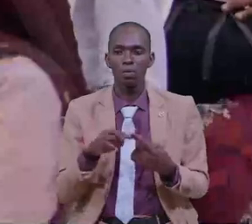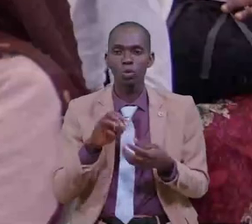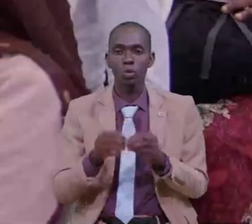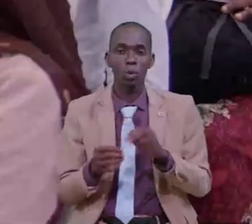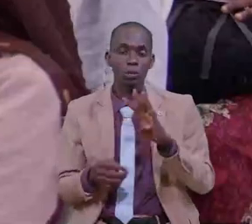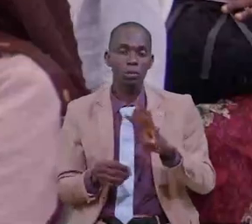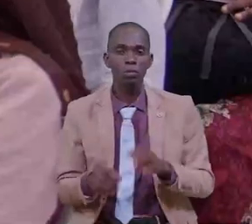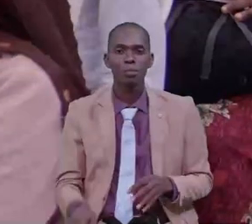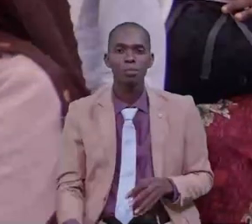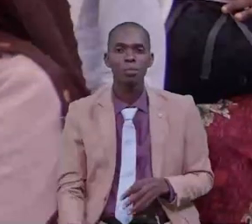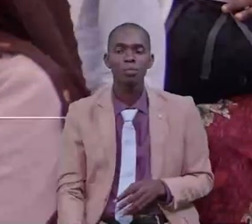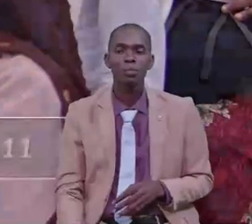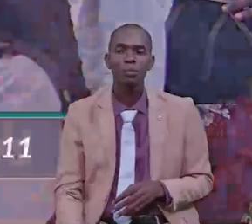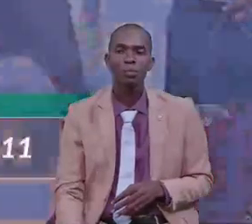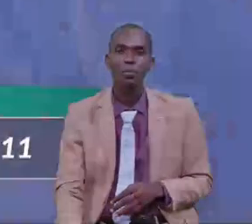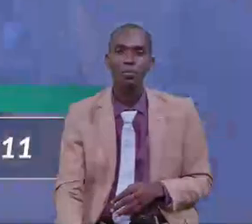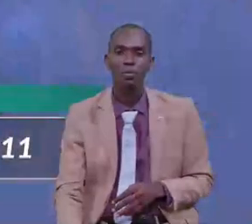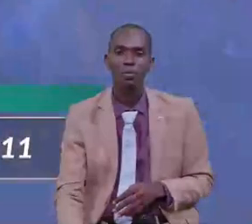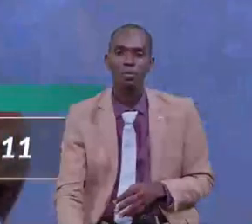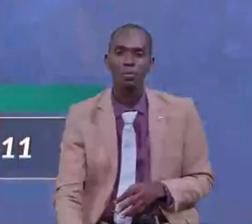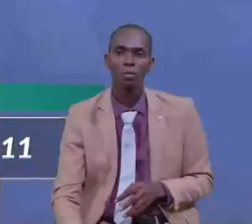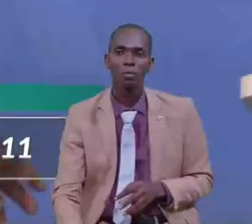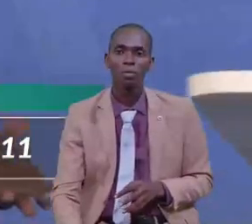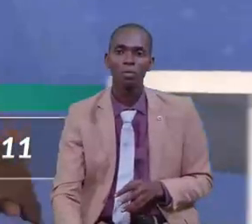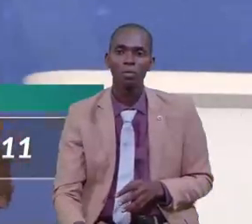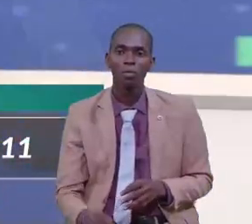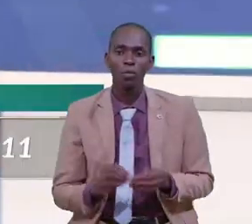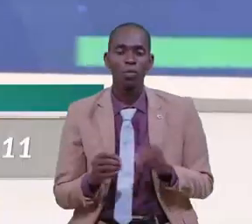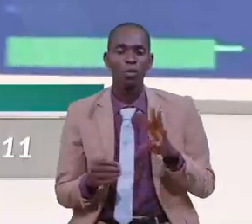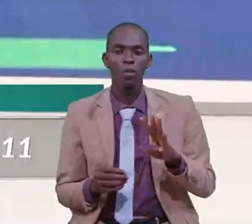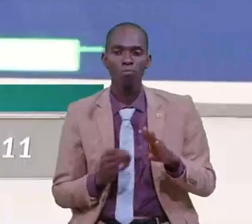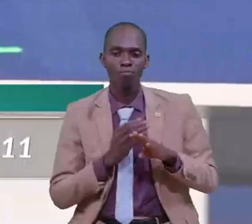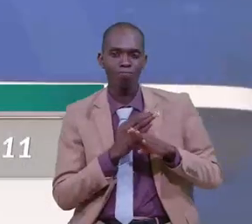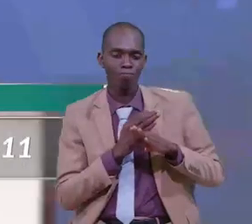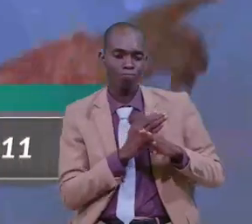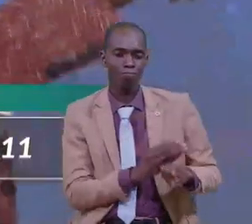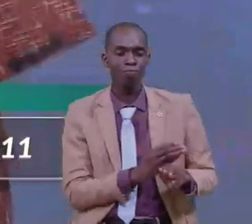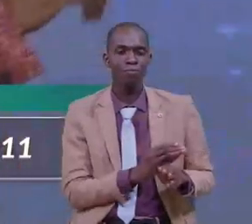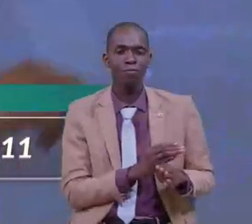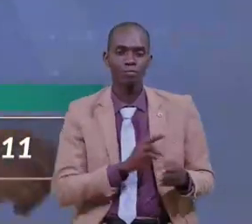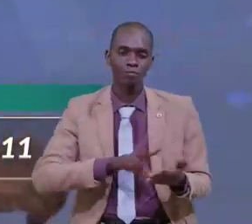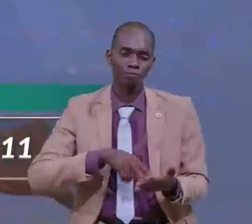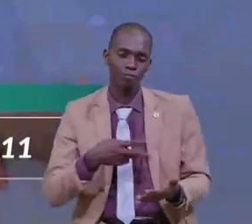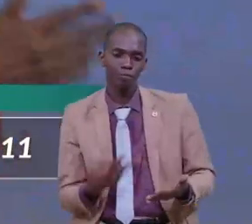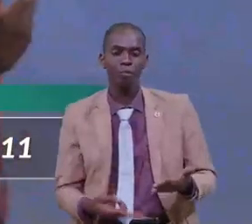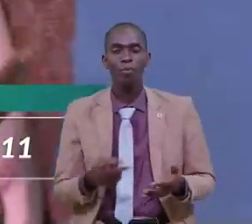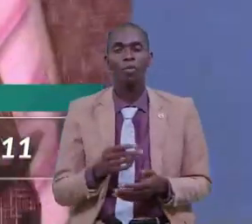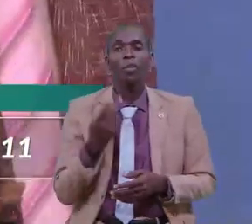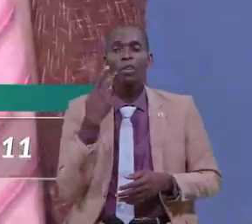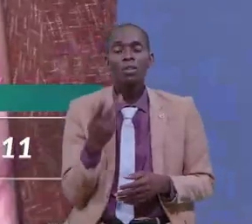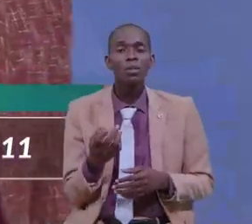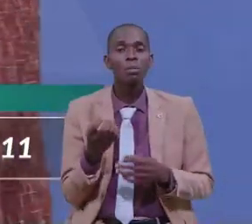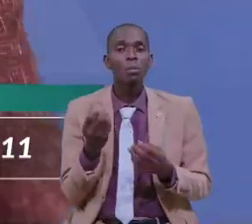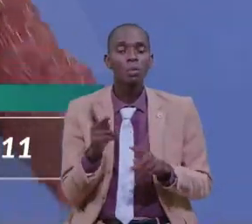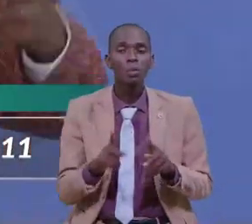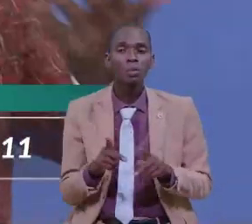Quatrième chose, c'est les revers bloqués. Les revers bloqués. Vous voyez des